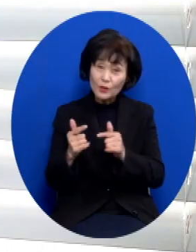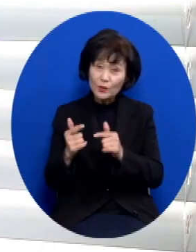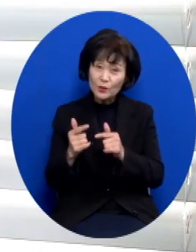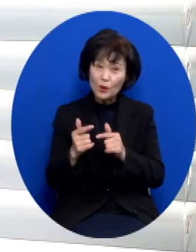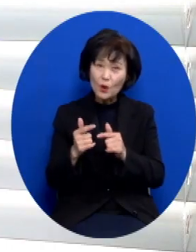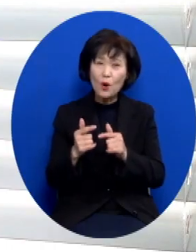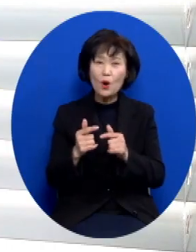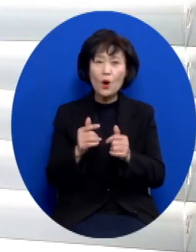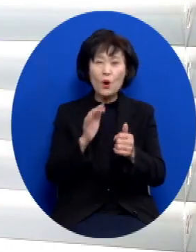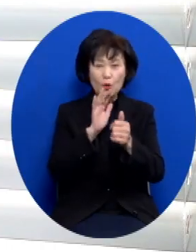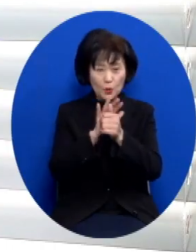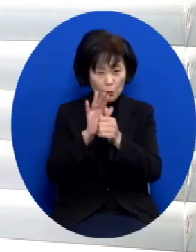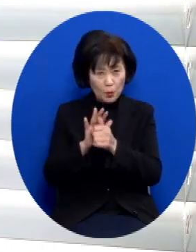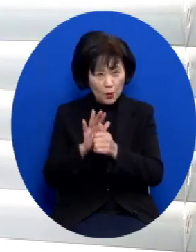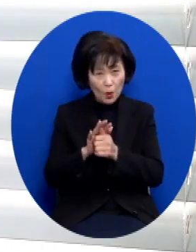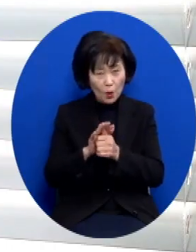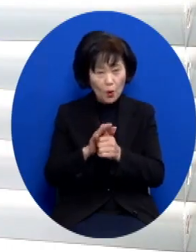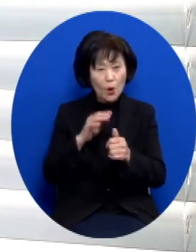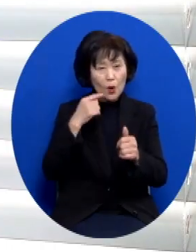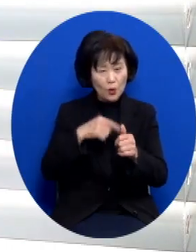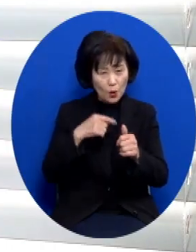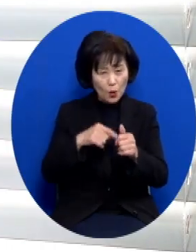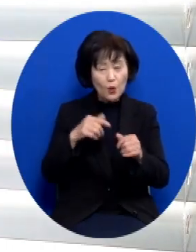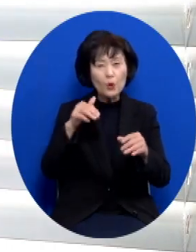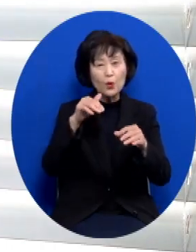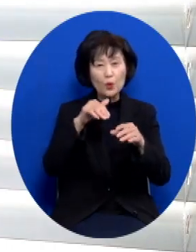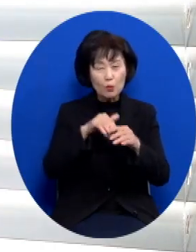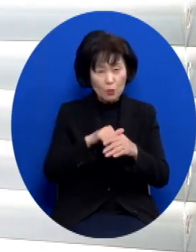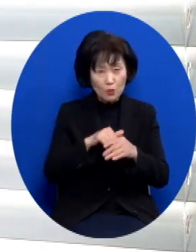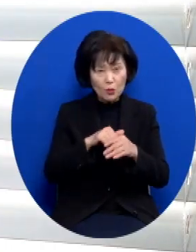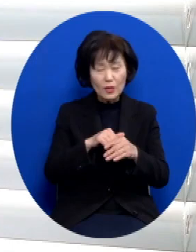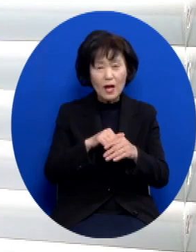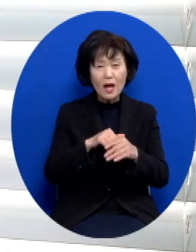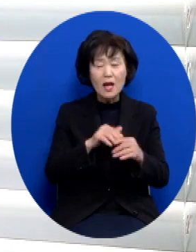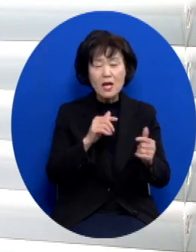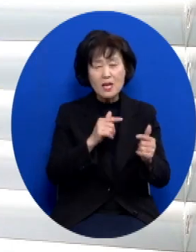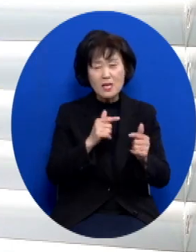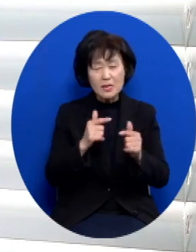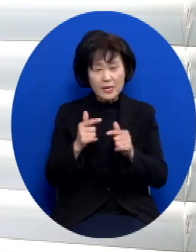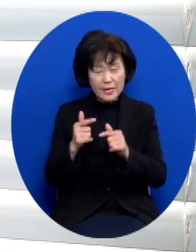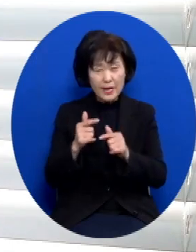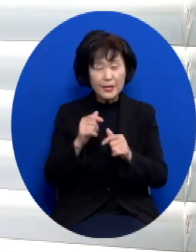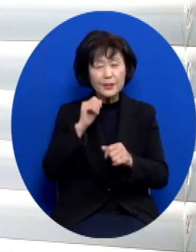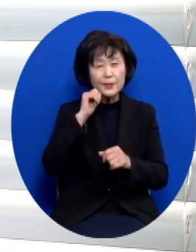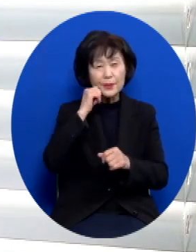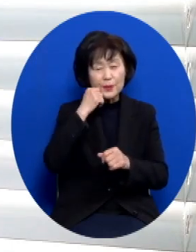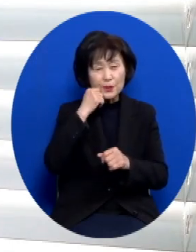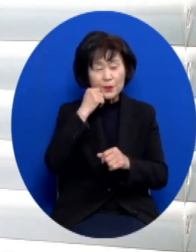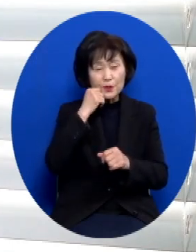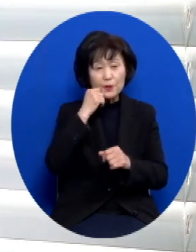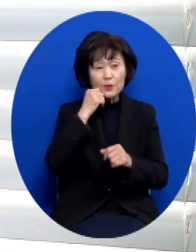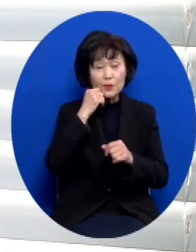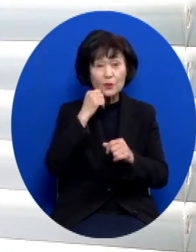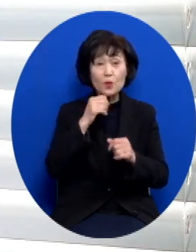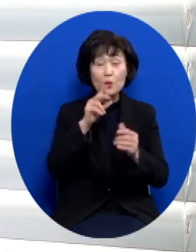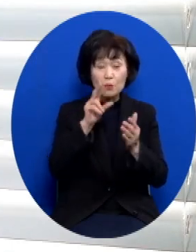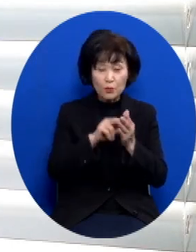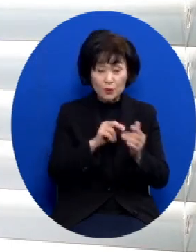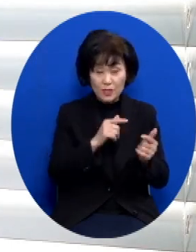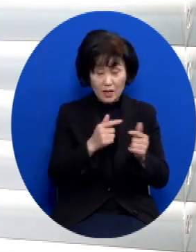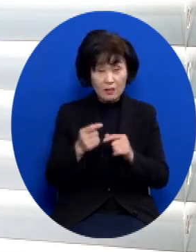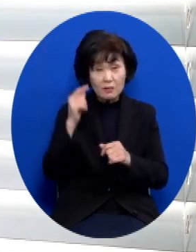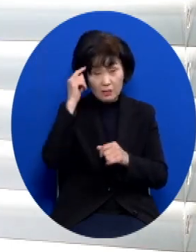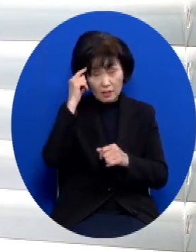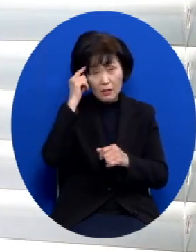지원하고 교육적인 문제, 문화적인 문제, 정보의 그 빈곤화 이런 것도 좀 생각해서 그래서 그런 분들을